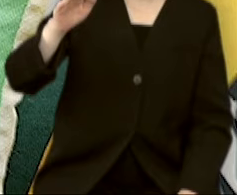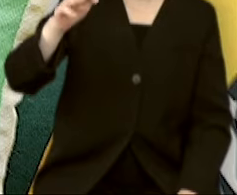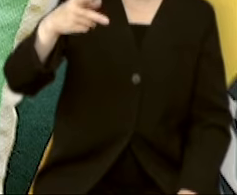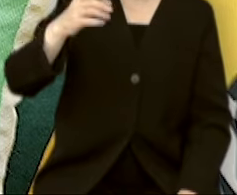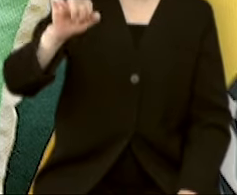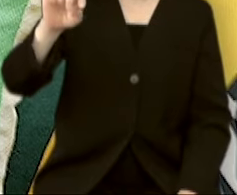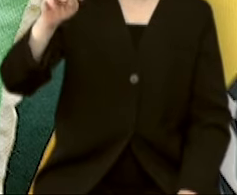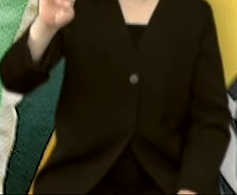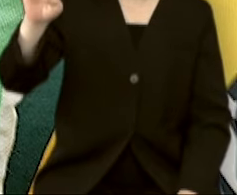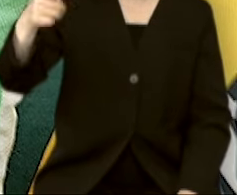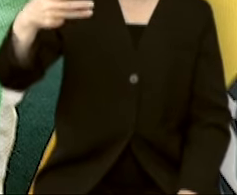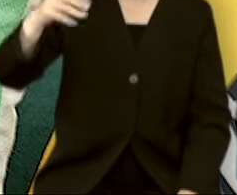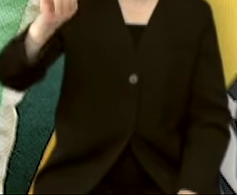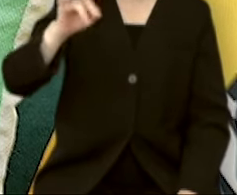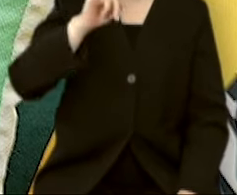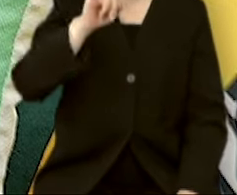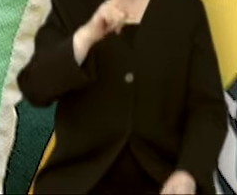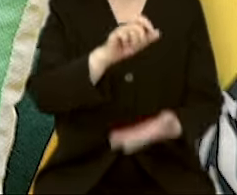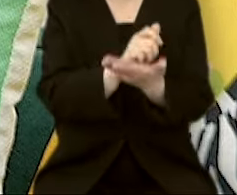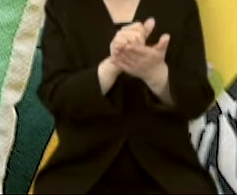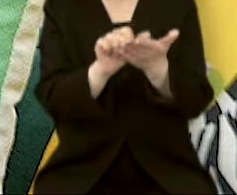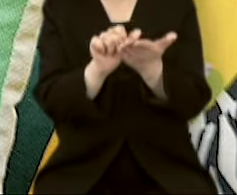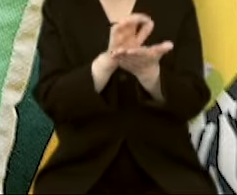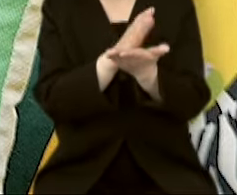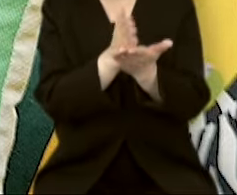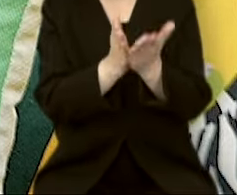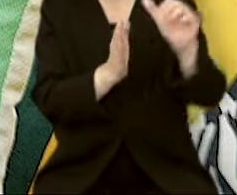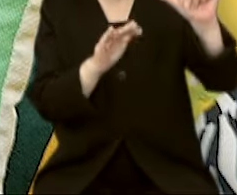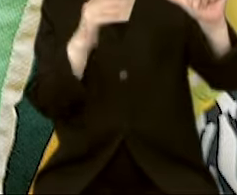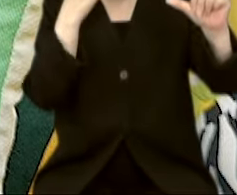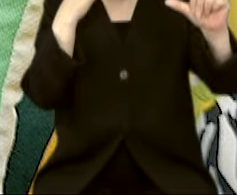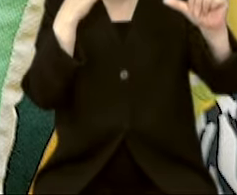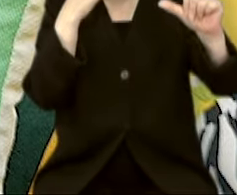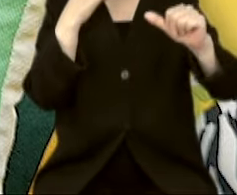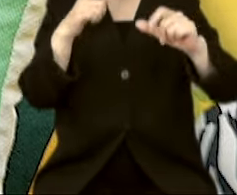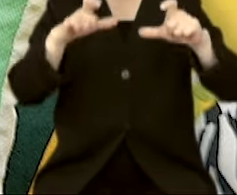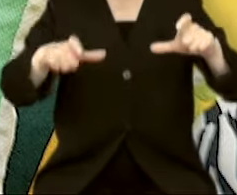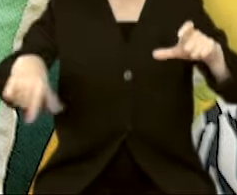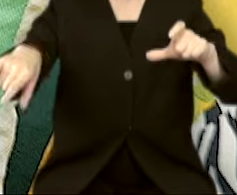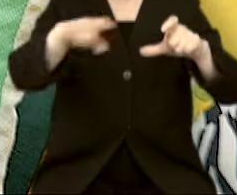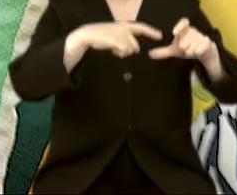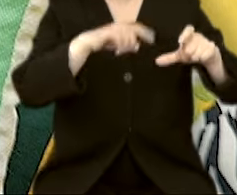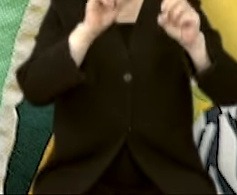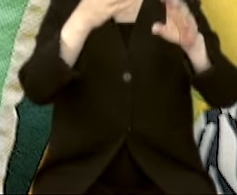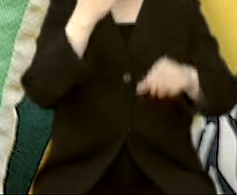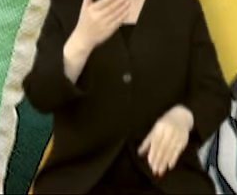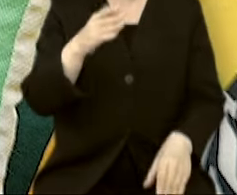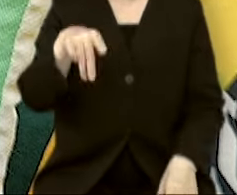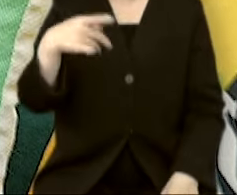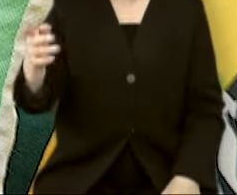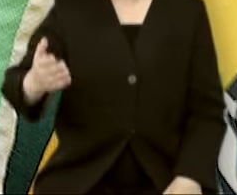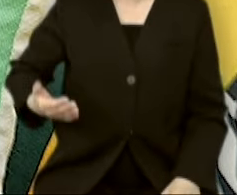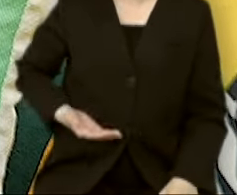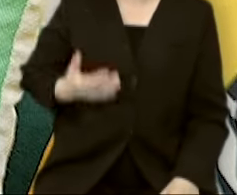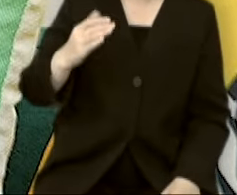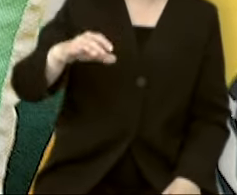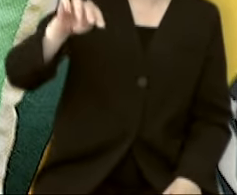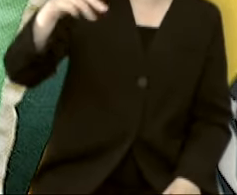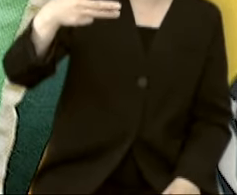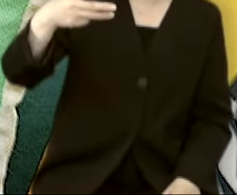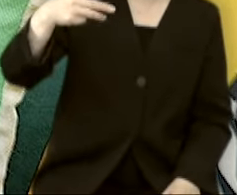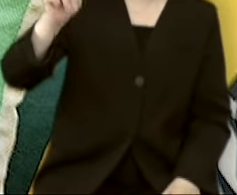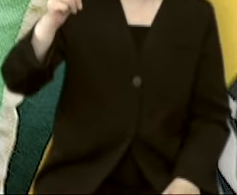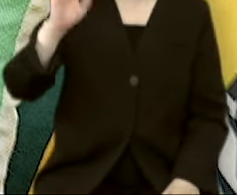한 다섯 개 정도 언어를 하면 인도를 전체 인도도 커버를 하겠고 그 옆에 있는 방글라데시, 스리랑카,